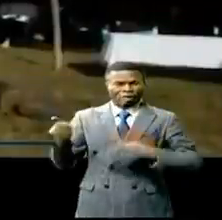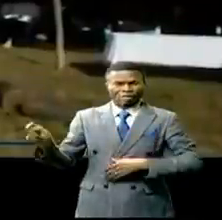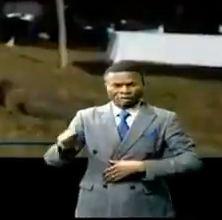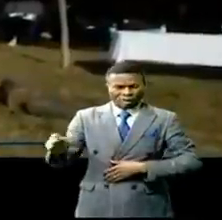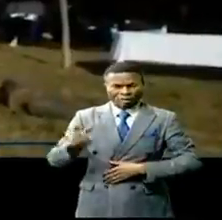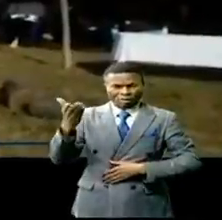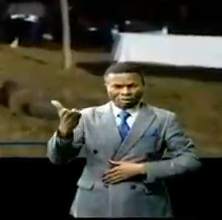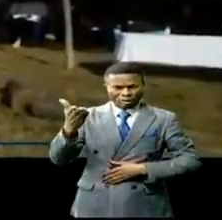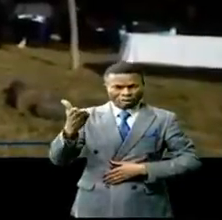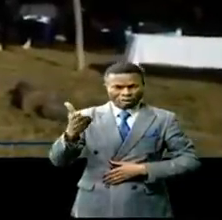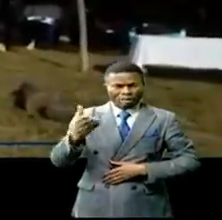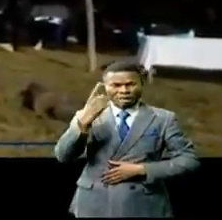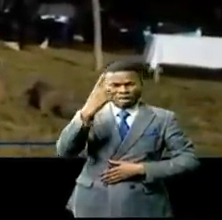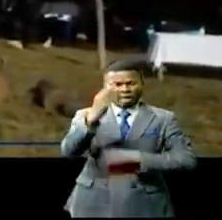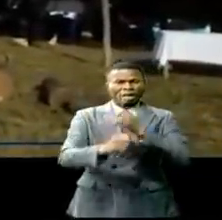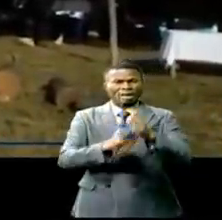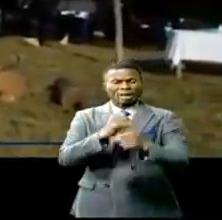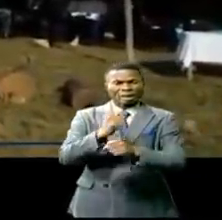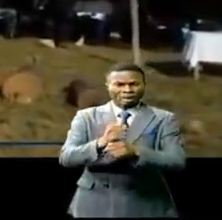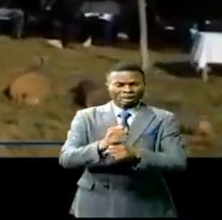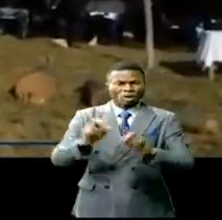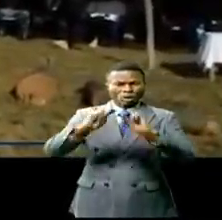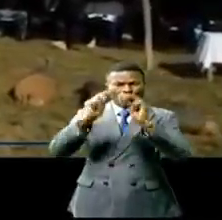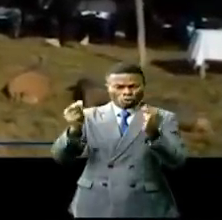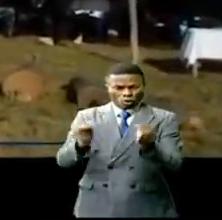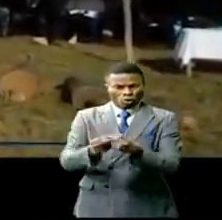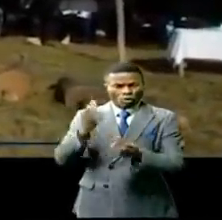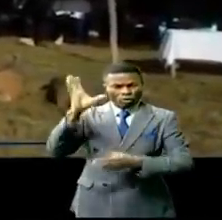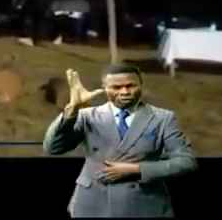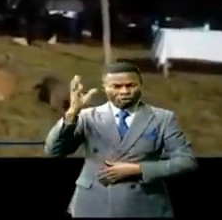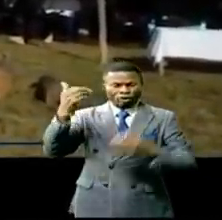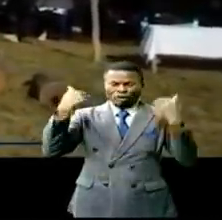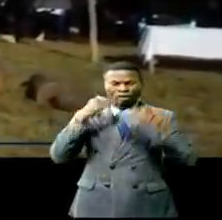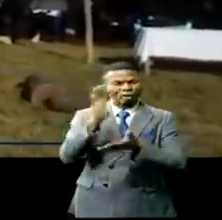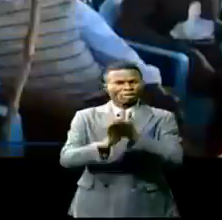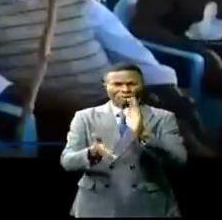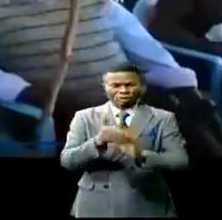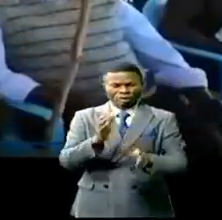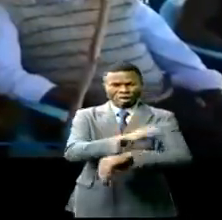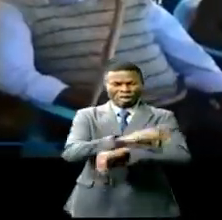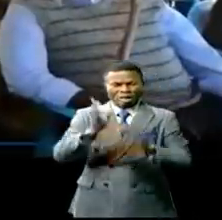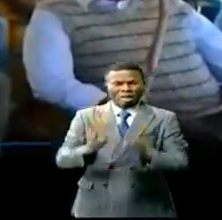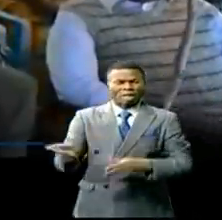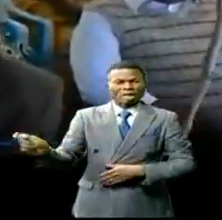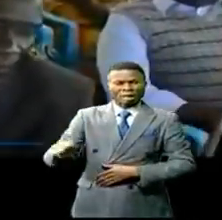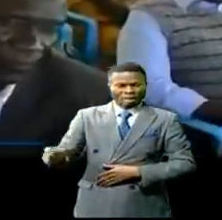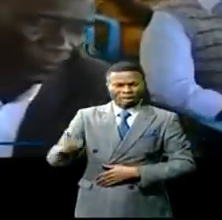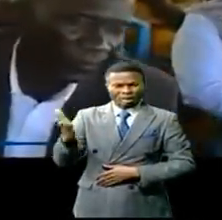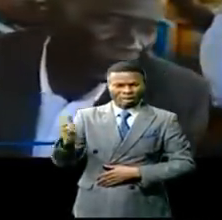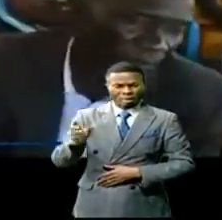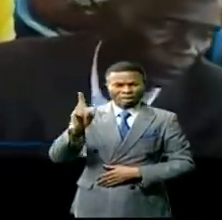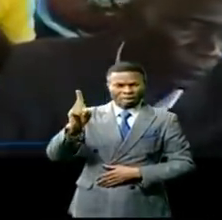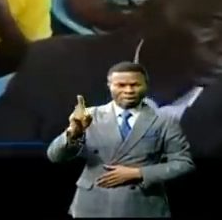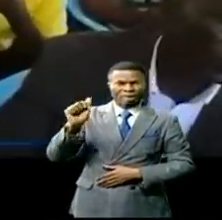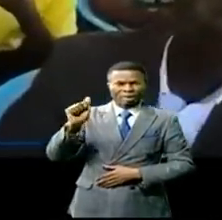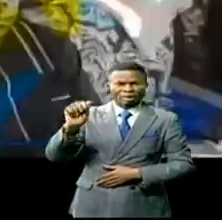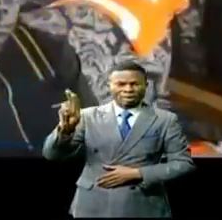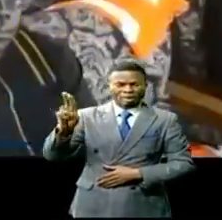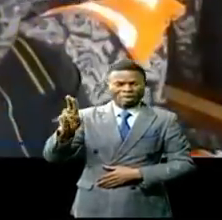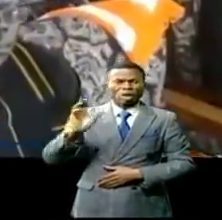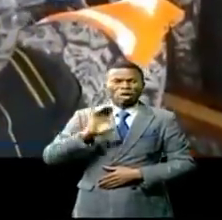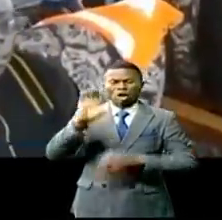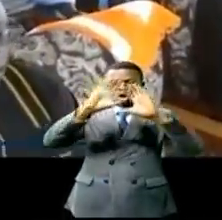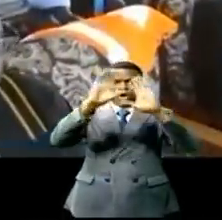ça faisait déjà plus dynamique et ces groupements n'avait plus des chefs d'où la nuitée du territoire d'aru les commissaires scpn principal de